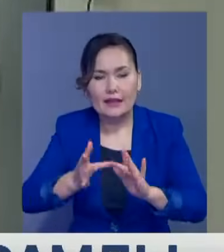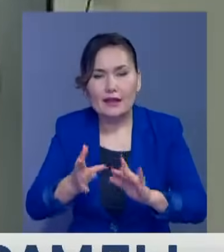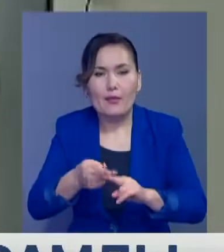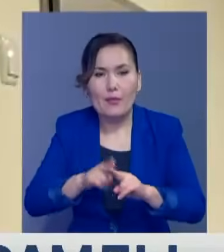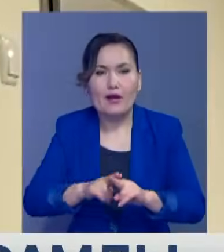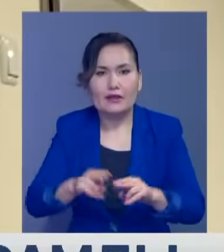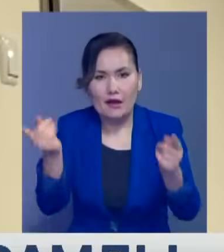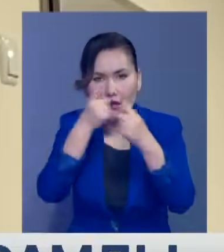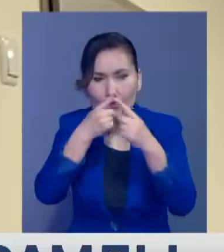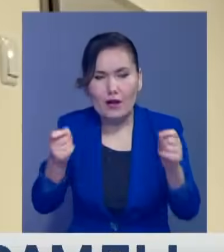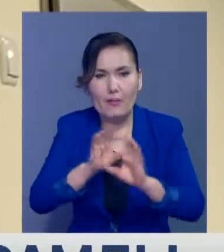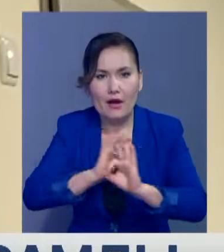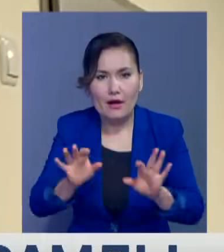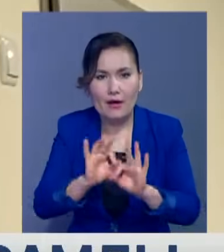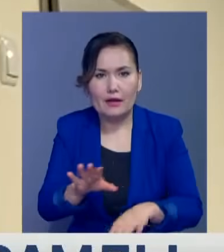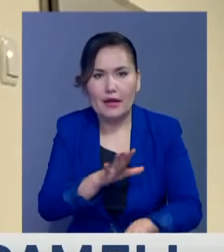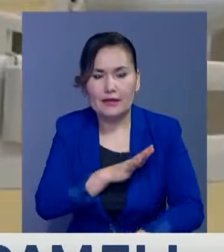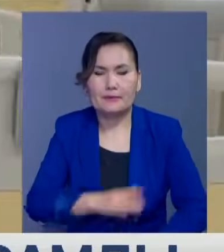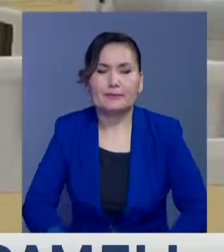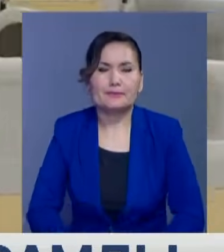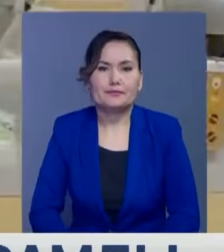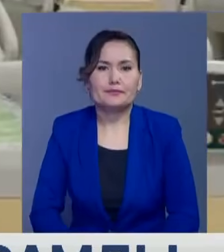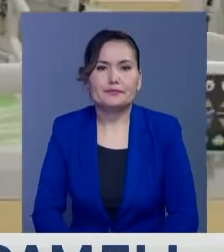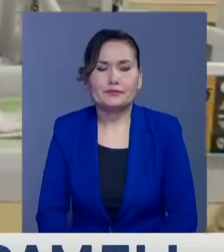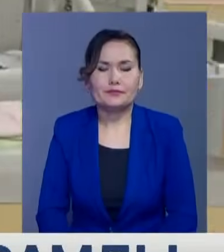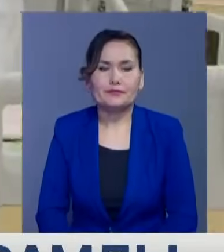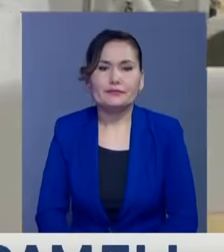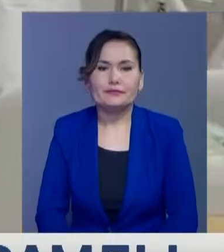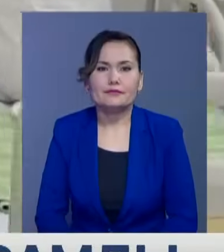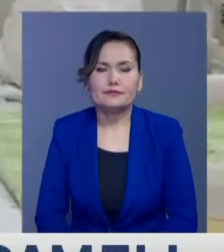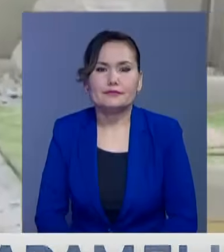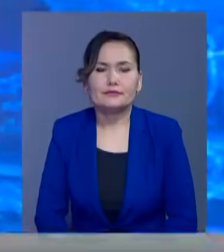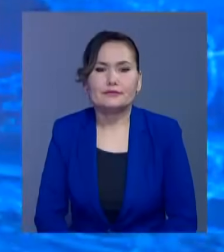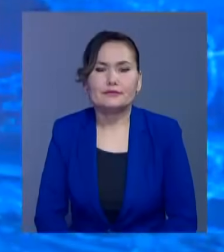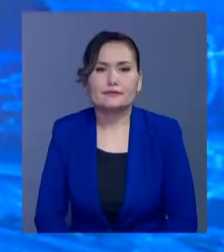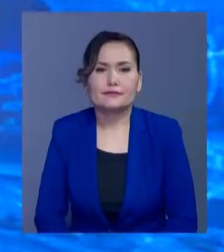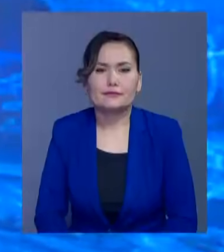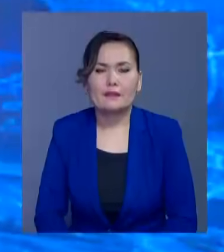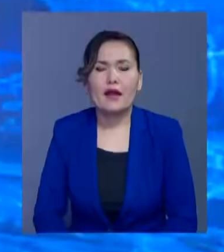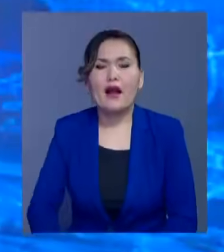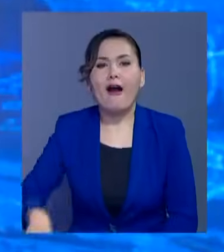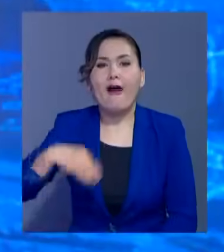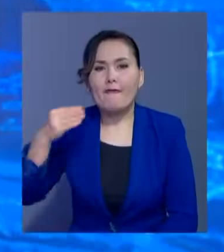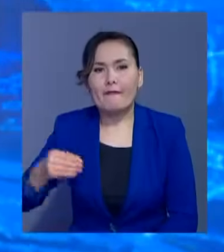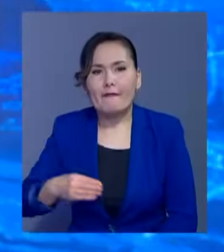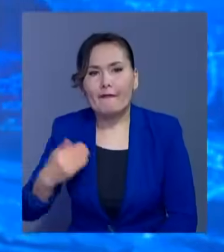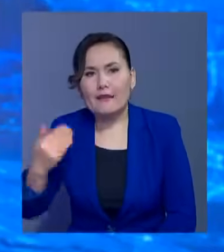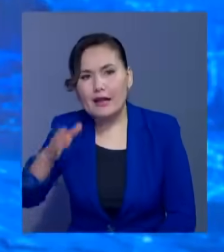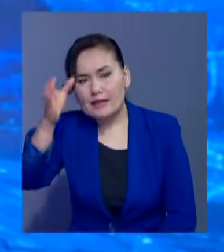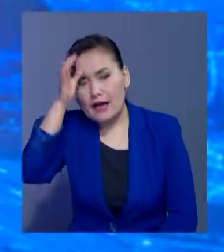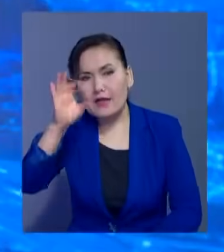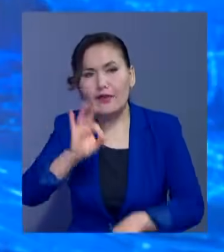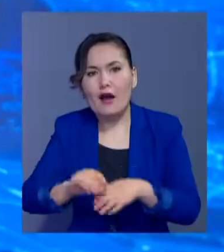тікелей эфир барысында хабарлады. Франция ғалымдары